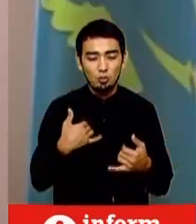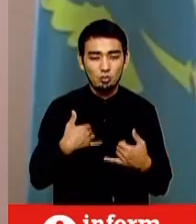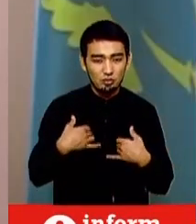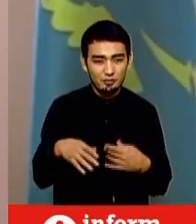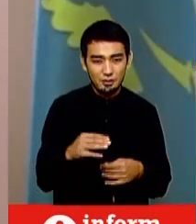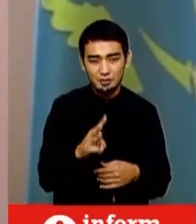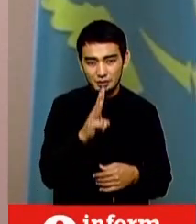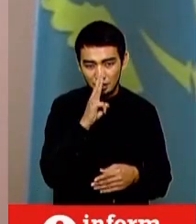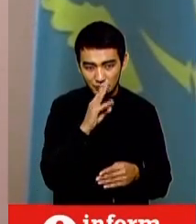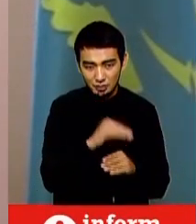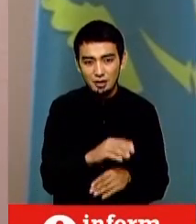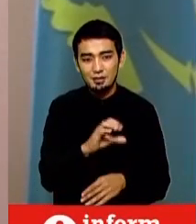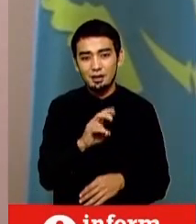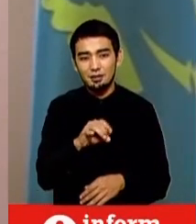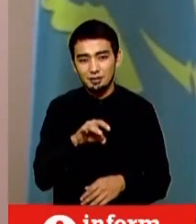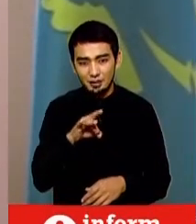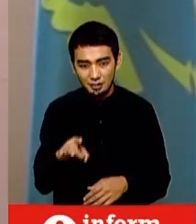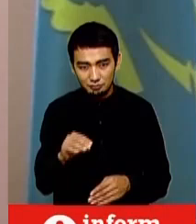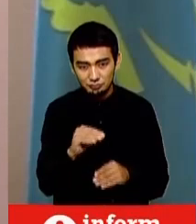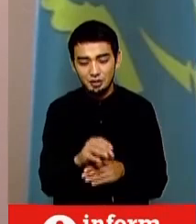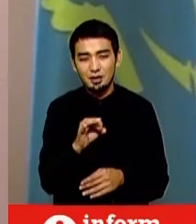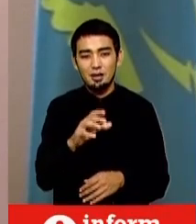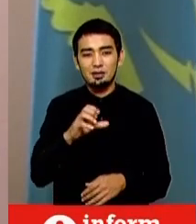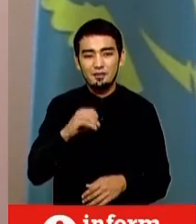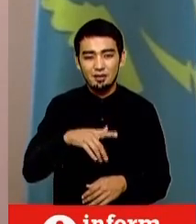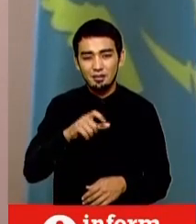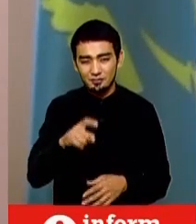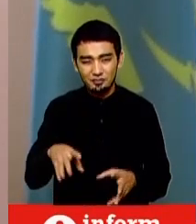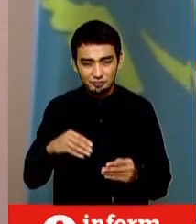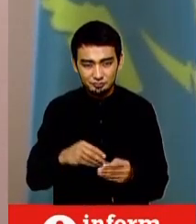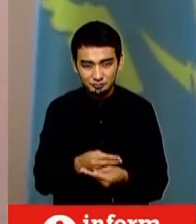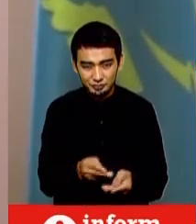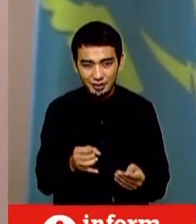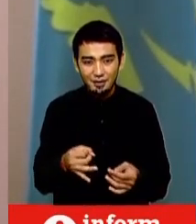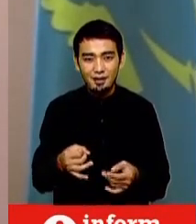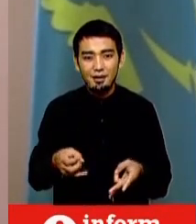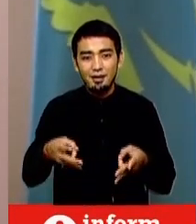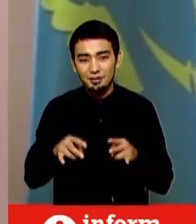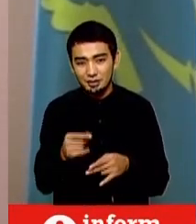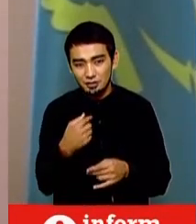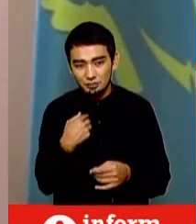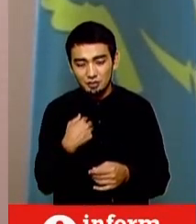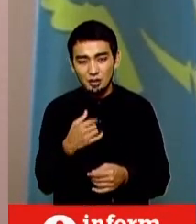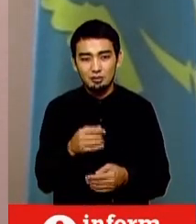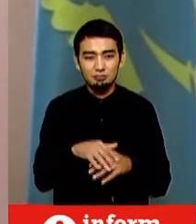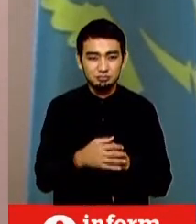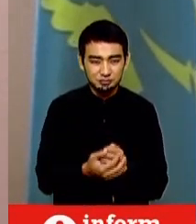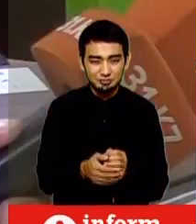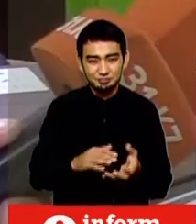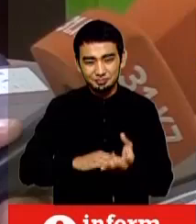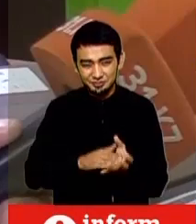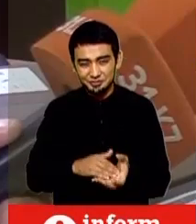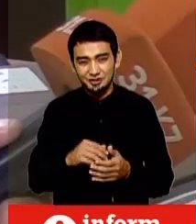жалақысы, санаттарына төленеді, мекеменің салығы бар, коммуналкілері бар. Содан сәл артылған заттарды біз моющий мына средстволар, ыдыстар